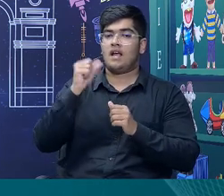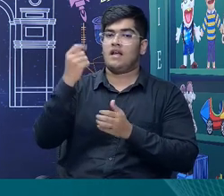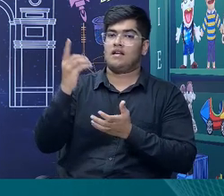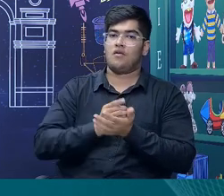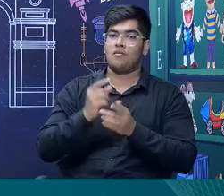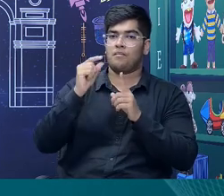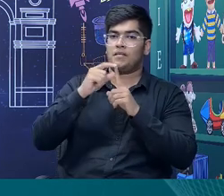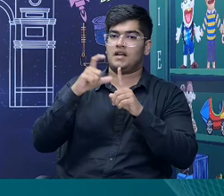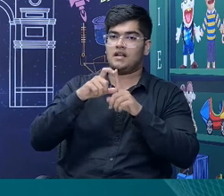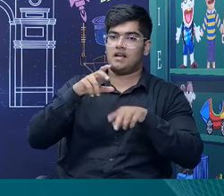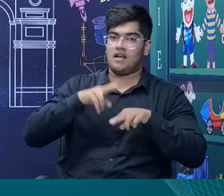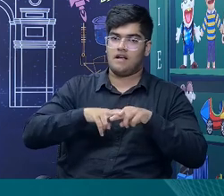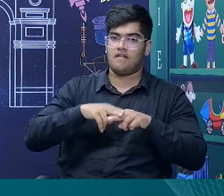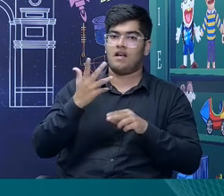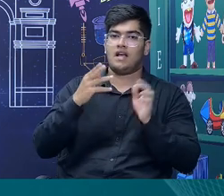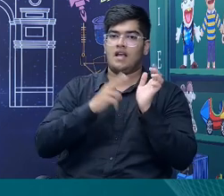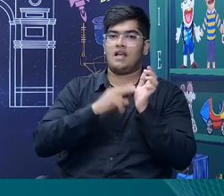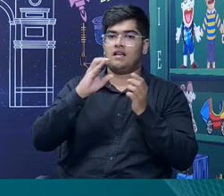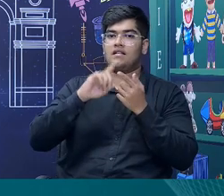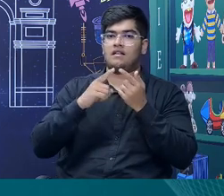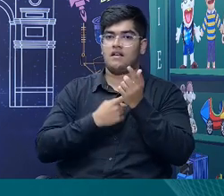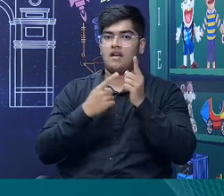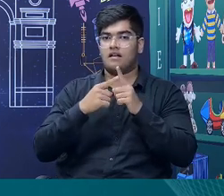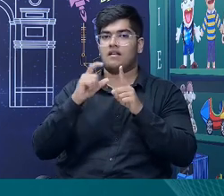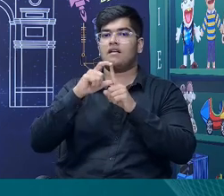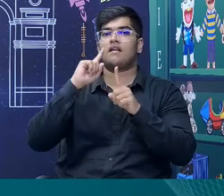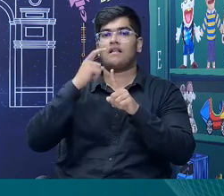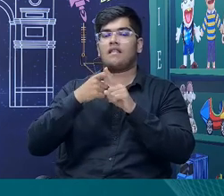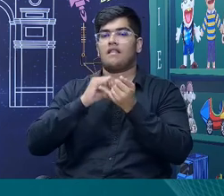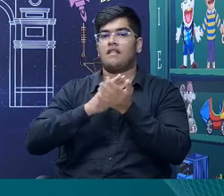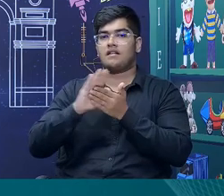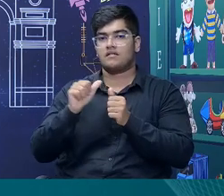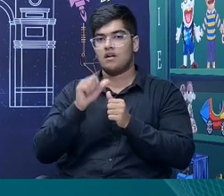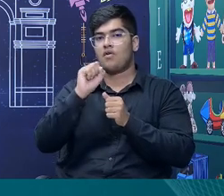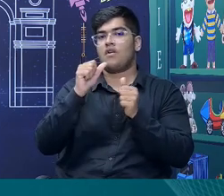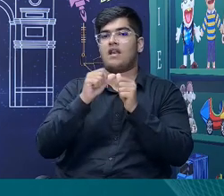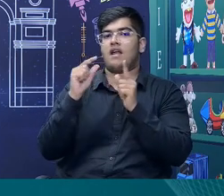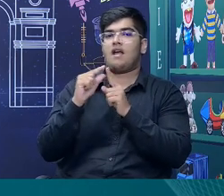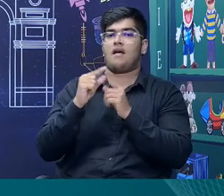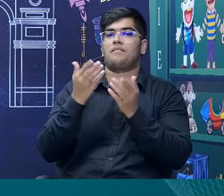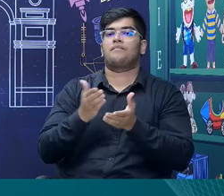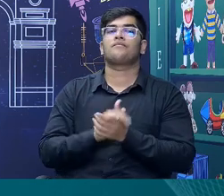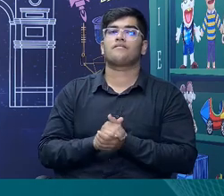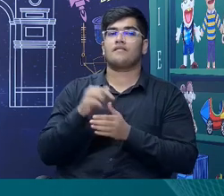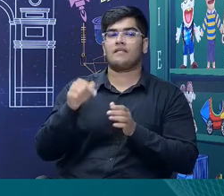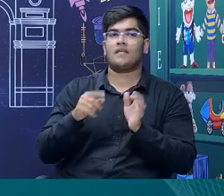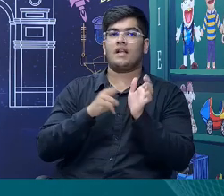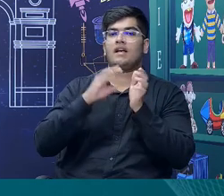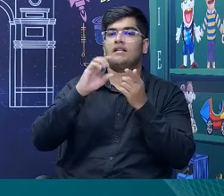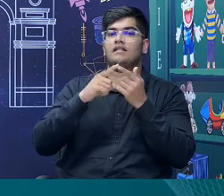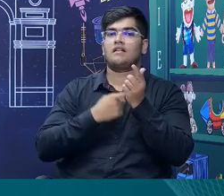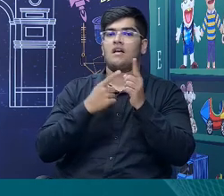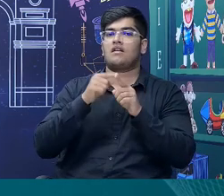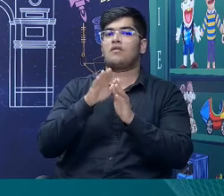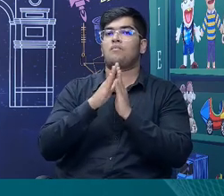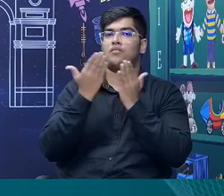कर सकते हैं एनसीईआरटी दीक्षा या ए पाठशाला की वेबसाइट या उसके मोबाइल एप्लीकेशन के मध्य से तो यदि एनसीईआरटी के किताबें के